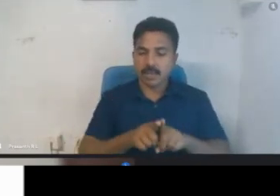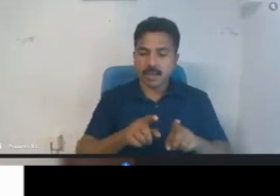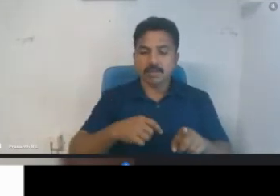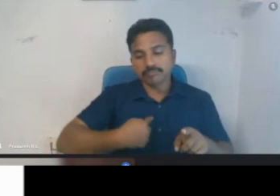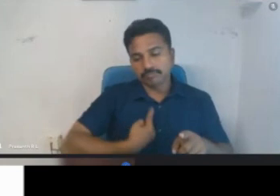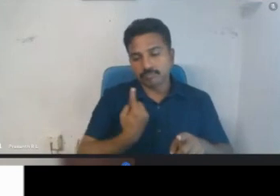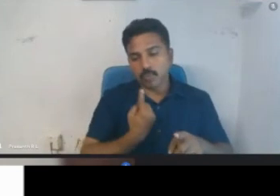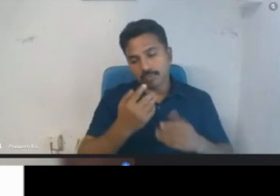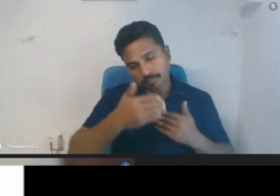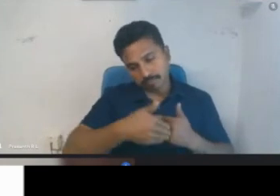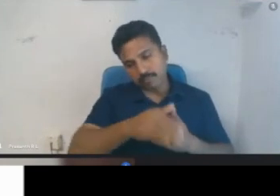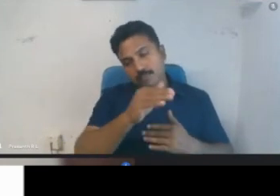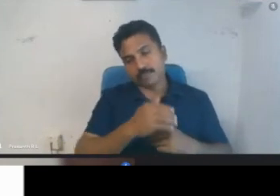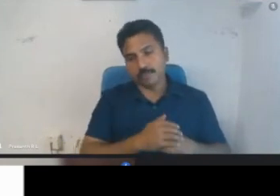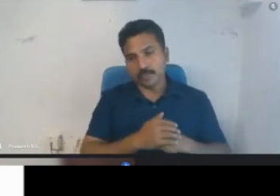ഒരു പ്രവണത പലപ്പോഴും നമ്മൾ